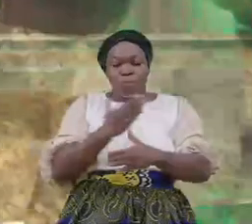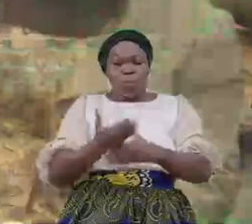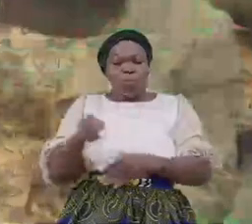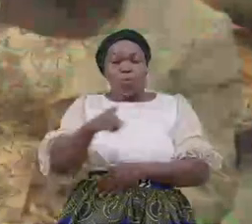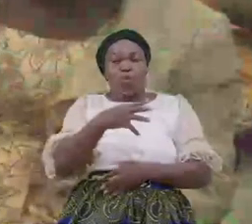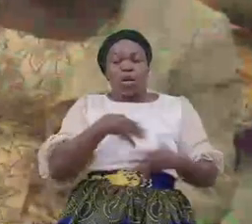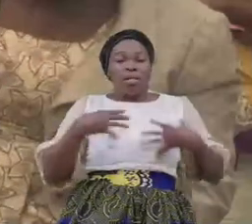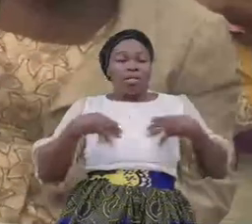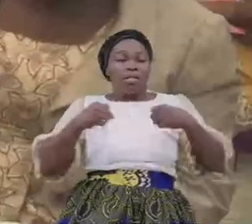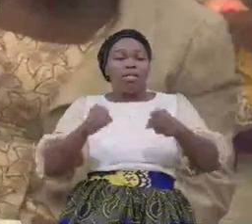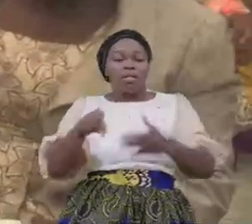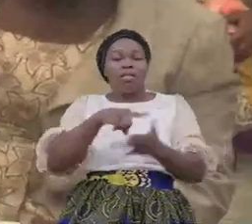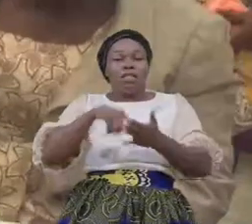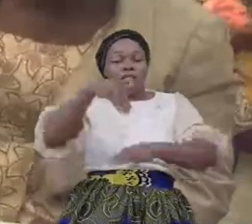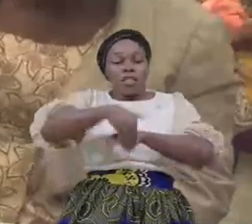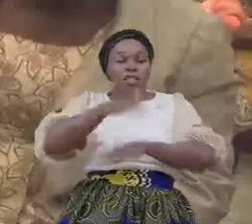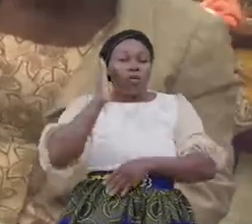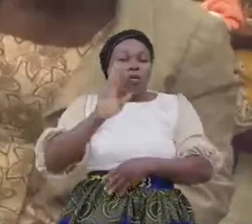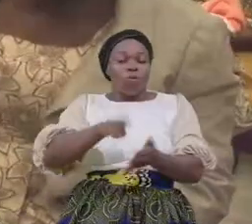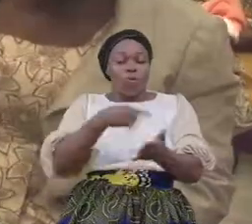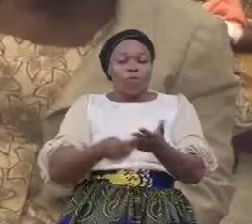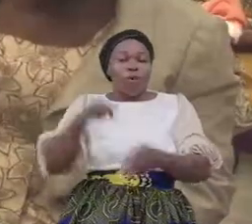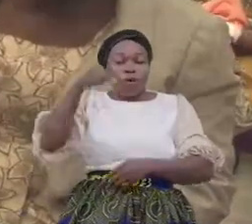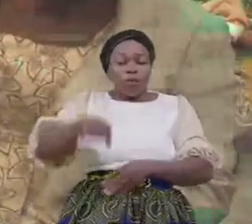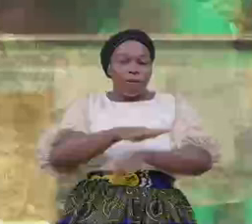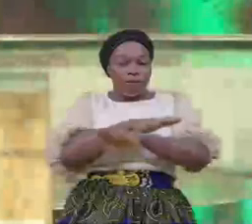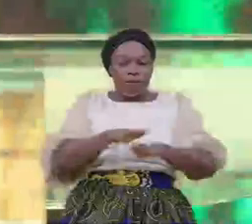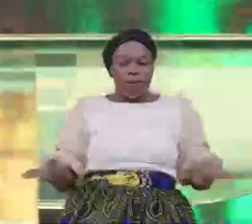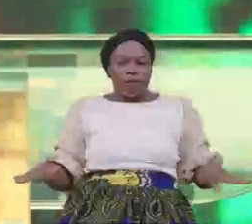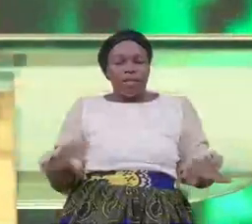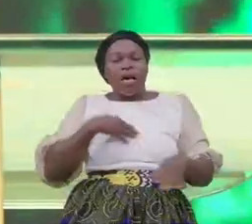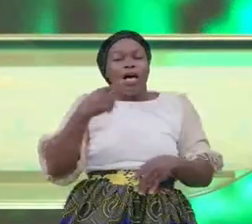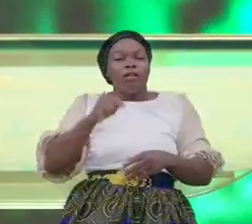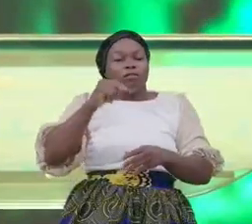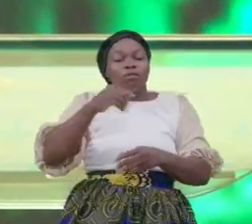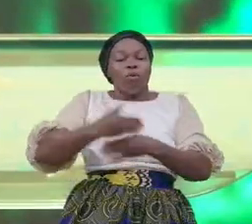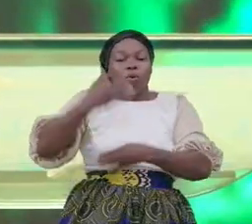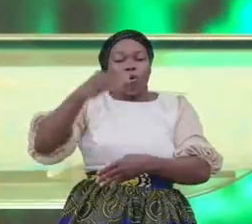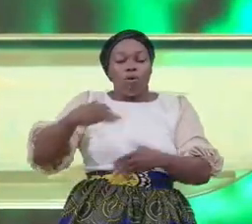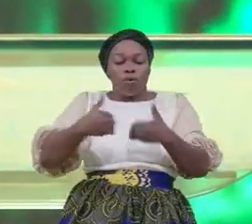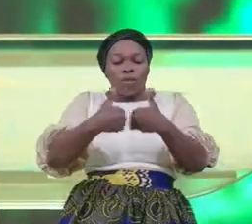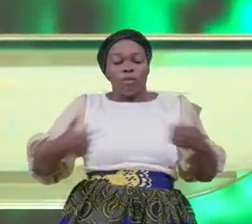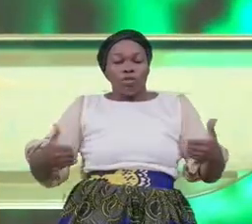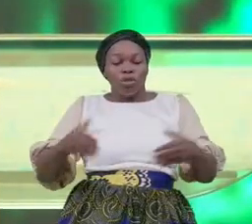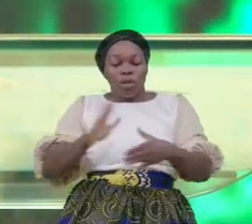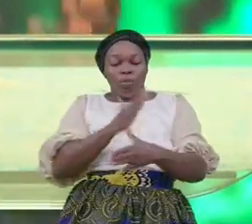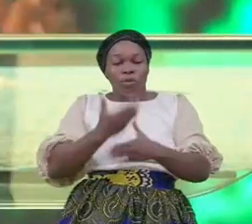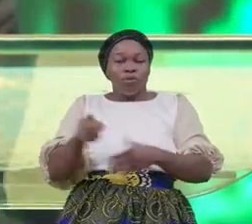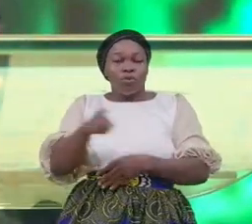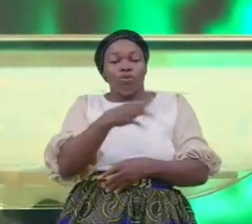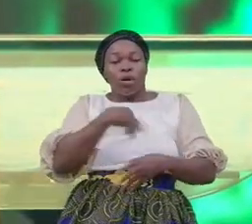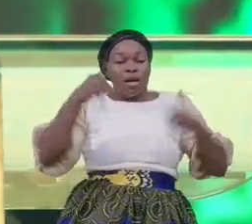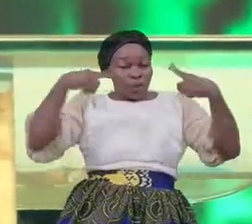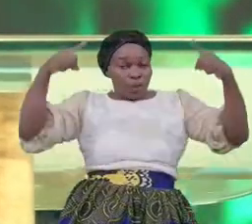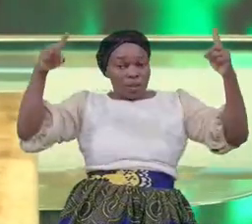votre guérison ce soir va s'écrouler. Et la muraille de séparation, de démarcation entre vous et